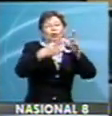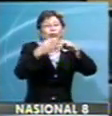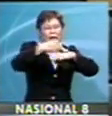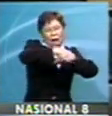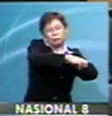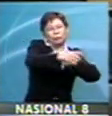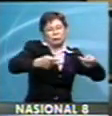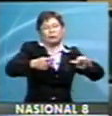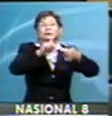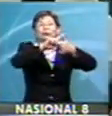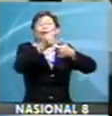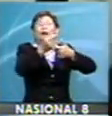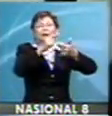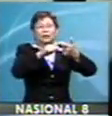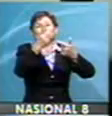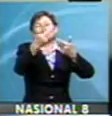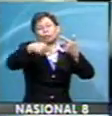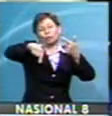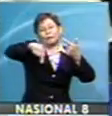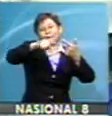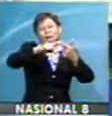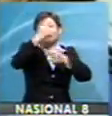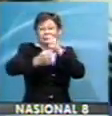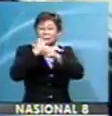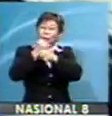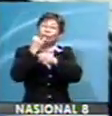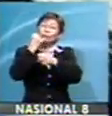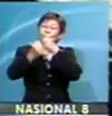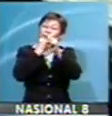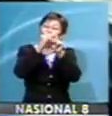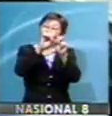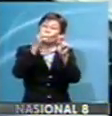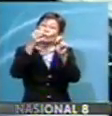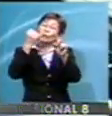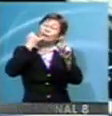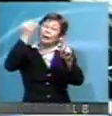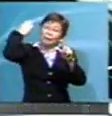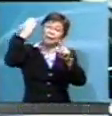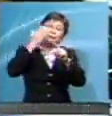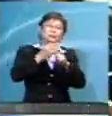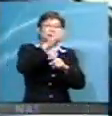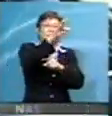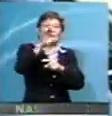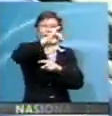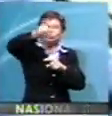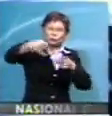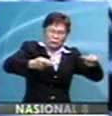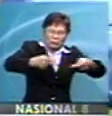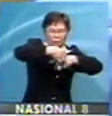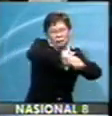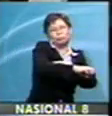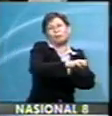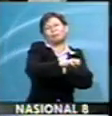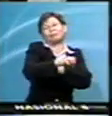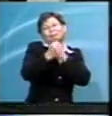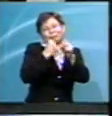satu harga yang kedua kualiti Umpama tahun lepas cuma 900 juta saja eksport kereta keluar eksport kereta kita